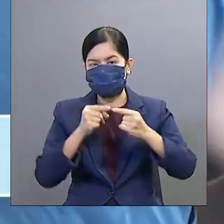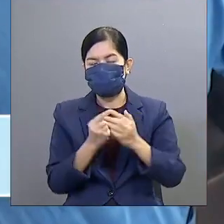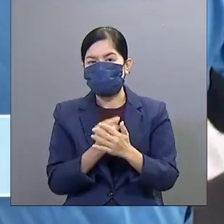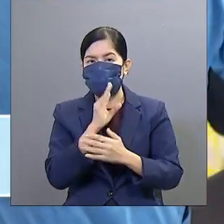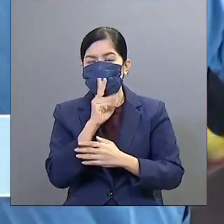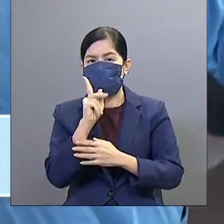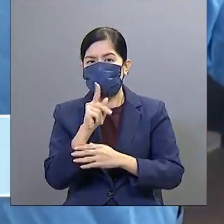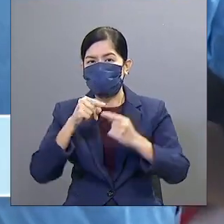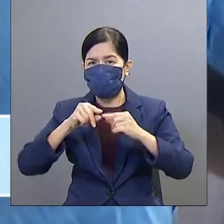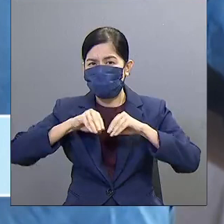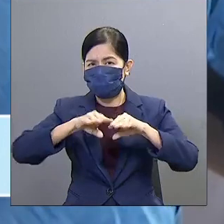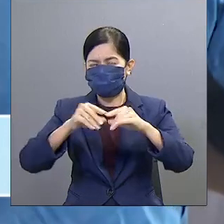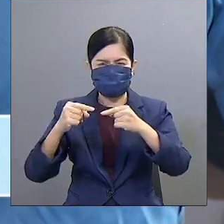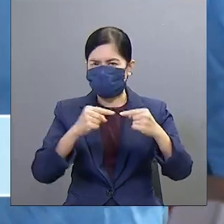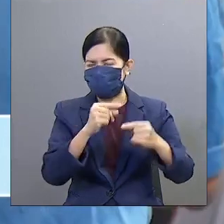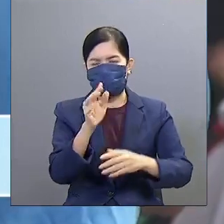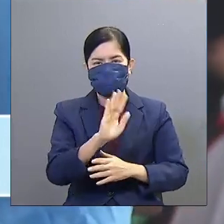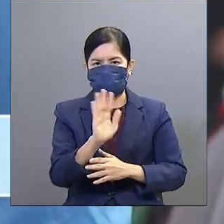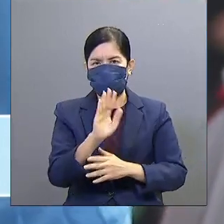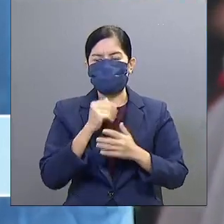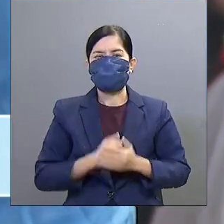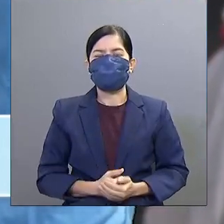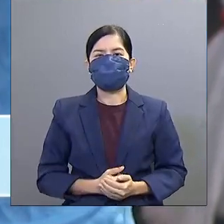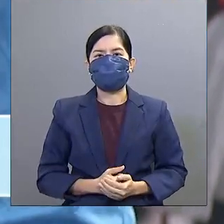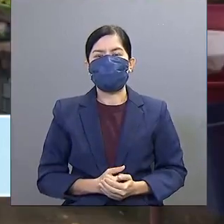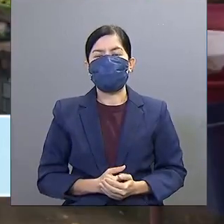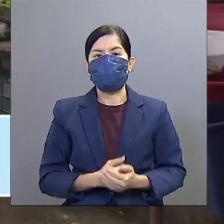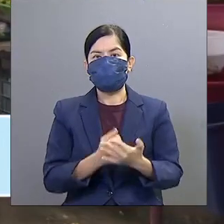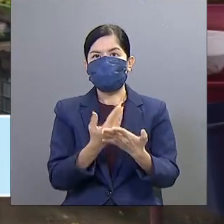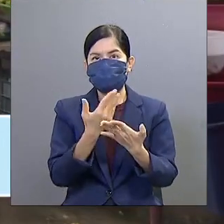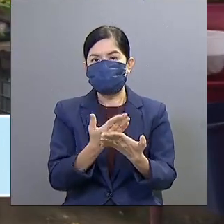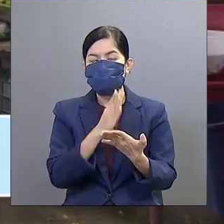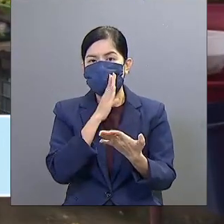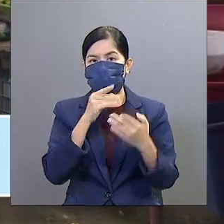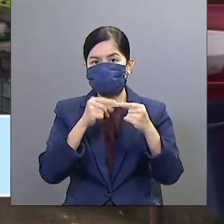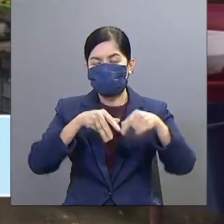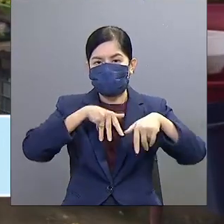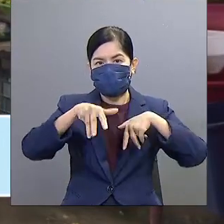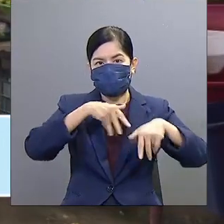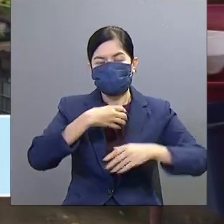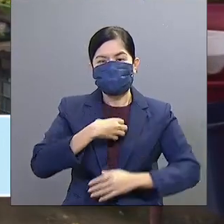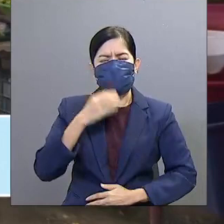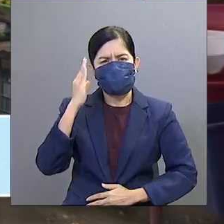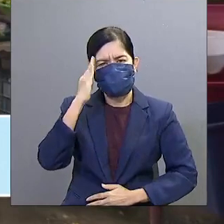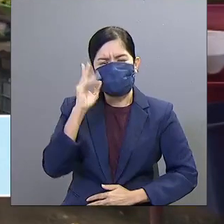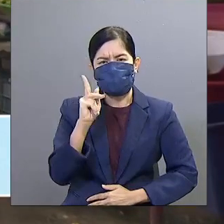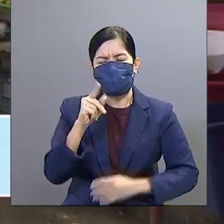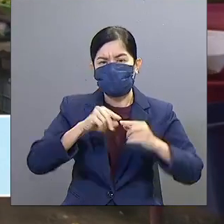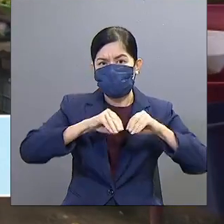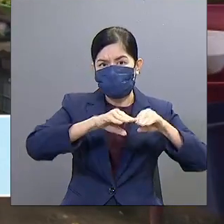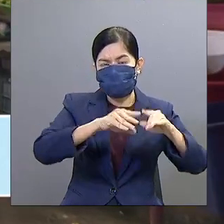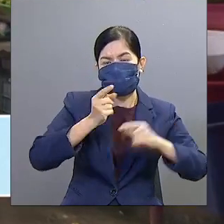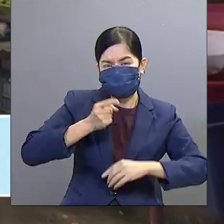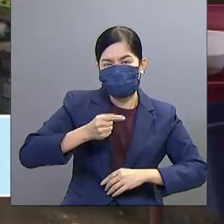ข้อมูลดังกล่าวต่อในช่องทางสื่อสังคมออนไลน์ต่างๆนะคะและเพื่อให้ประชาชนได้รับข้อมูลข่าวสารกรมกิจการผู้สูง